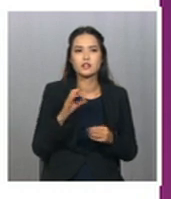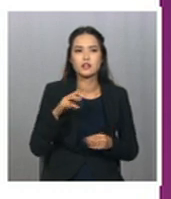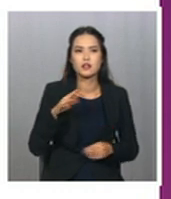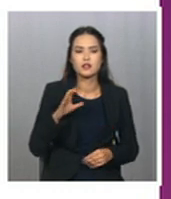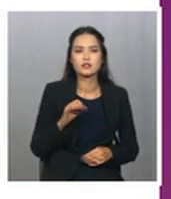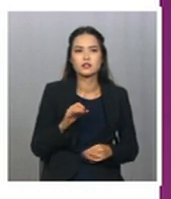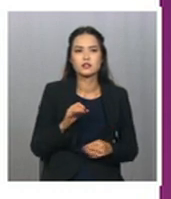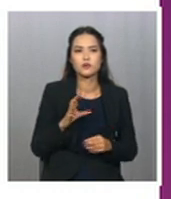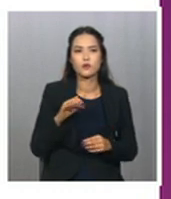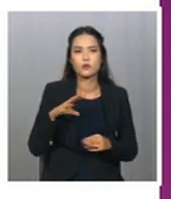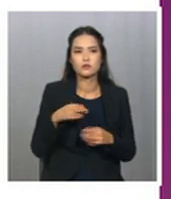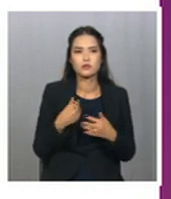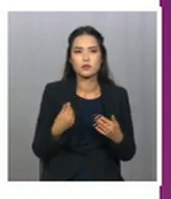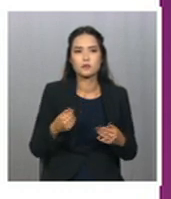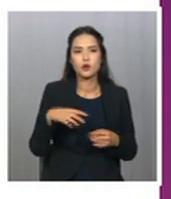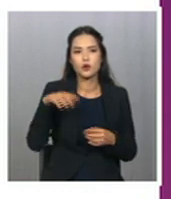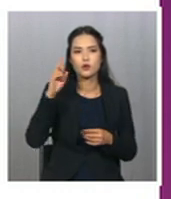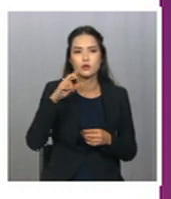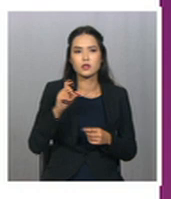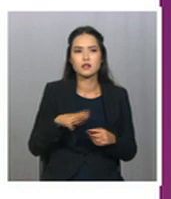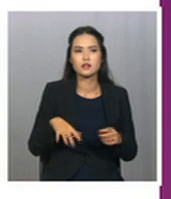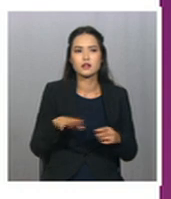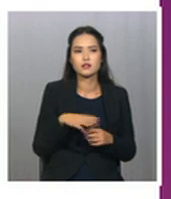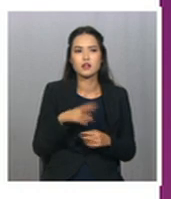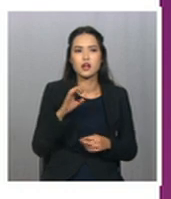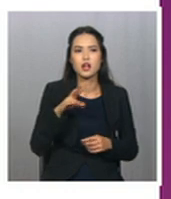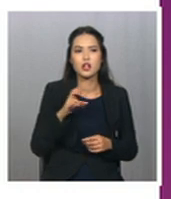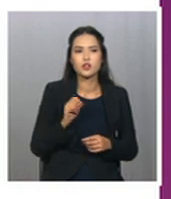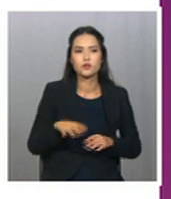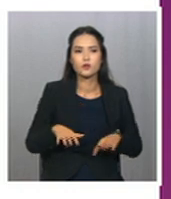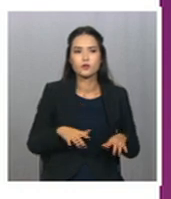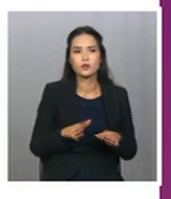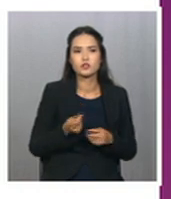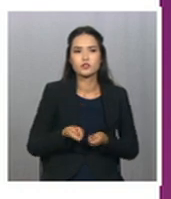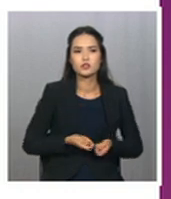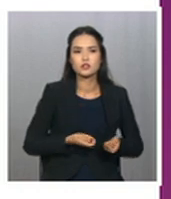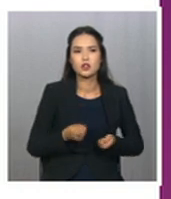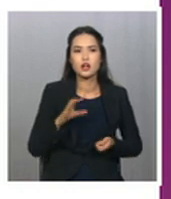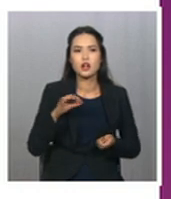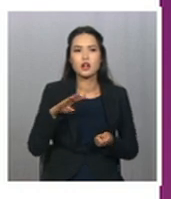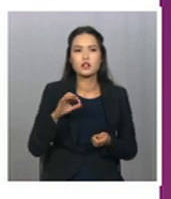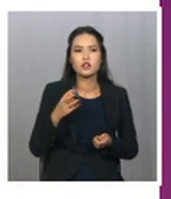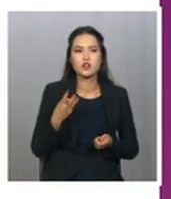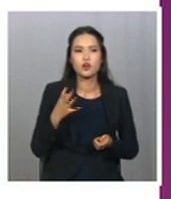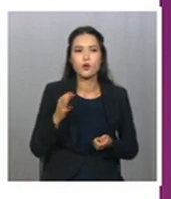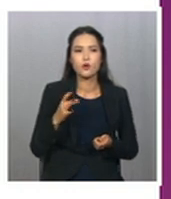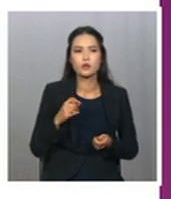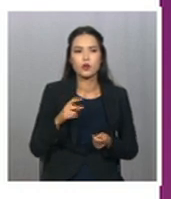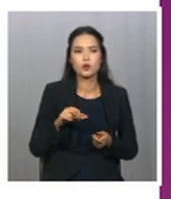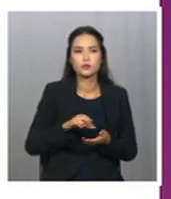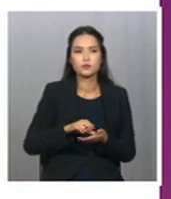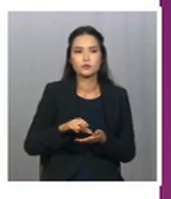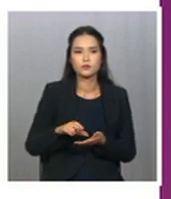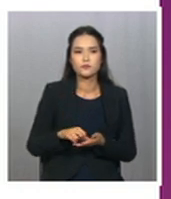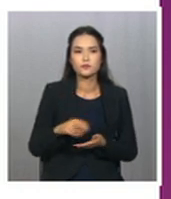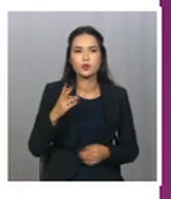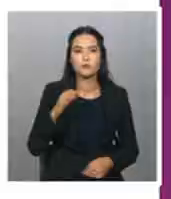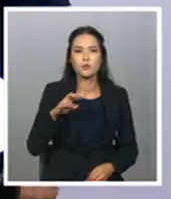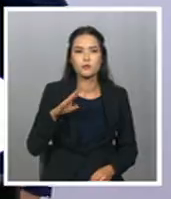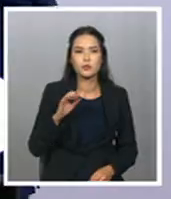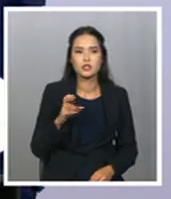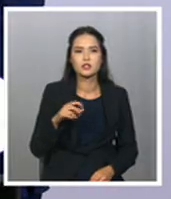ұлт азаттық және Алаш қозғалысының жетекшісі, Алаш орда үкіметінің төрағасы, аудармашы,